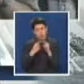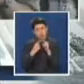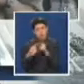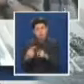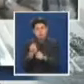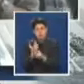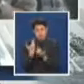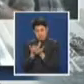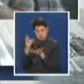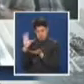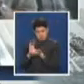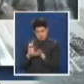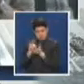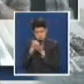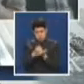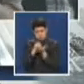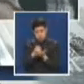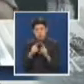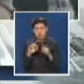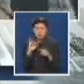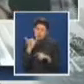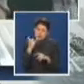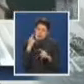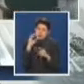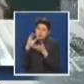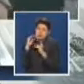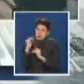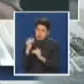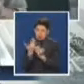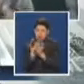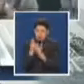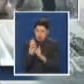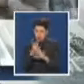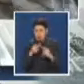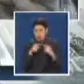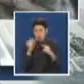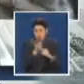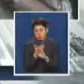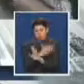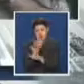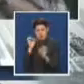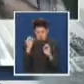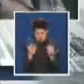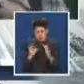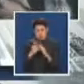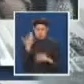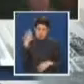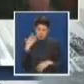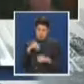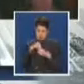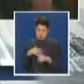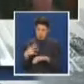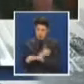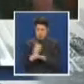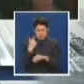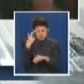ส่วนเงินการชดเชยเนี่ยผมยืนยันได้เลยนะครับว่าจะเป็นการจ่ายเงินที่ถึงมือประชาชนเร็วที่สุดนะฮะตั้งแต่ผมอยู่การเมืองมาอย่างนี้ก็